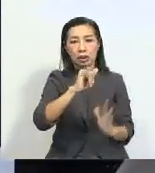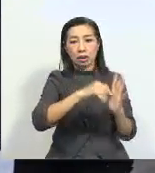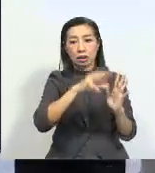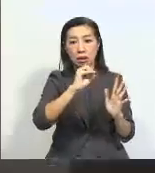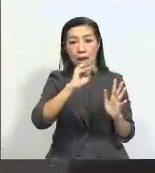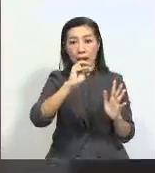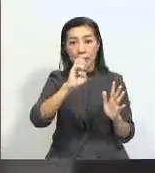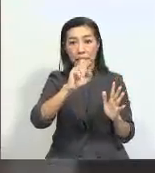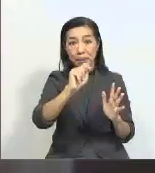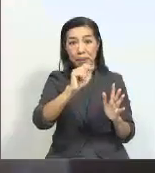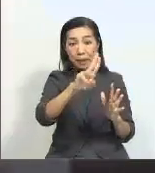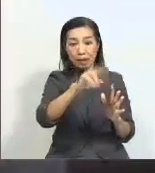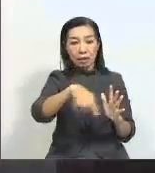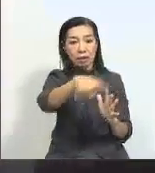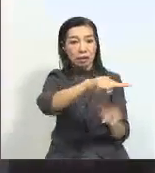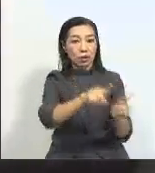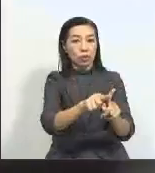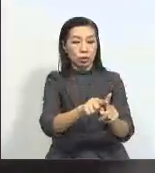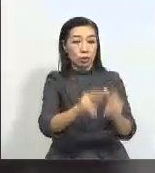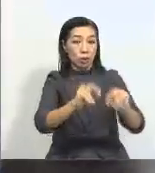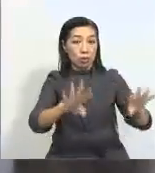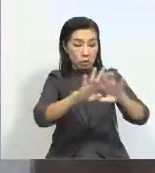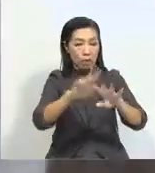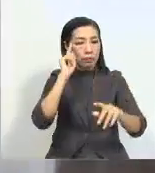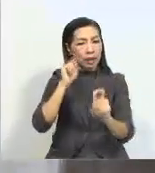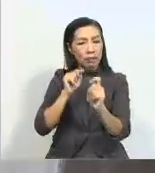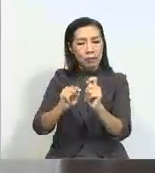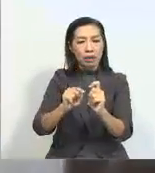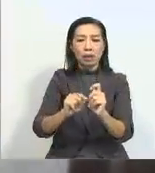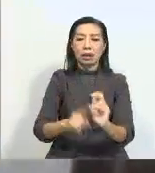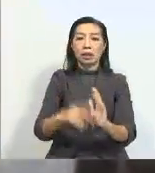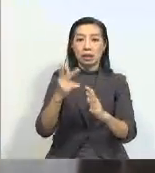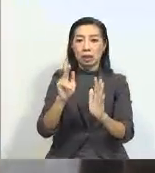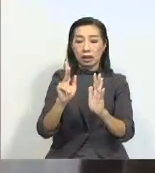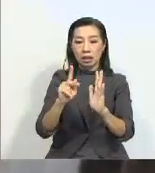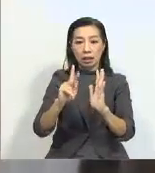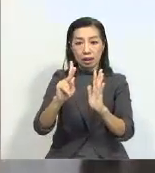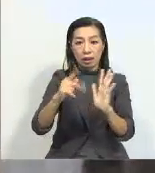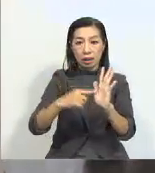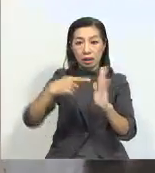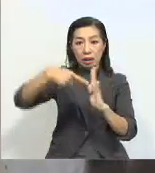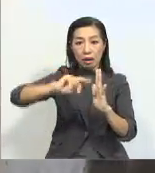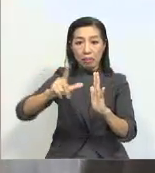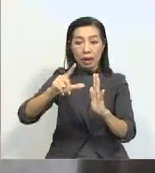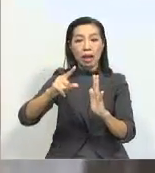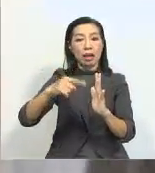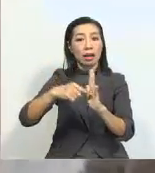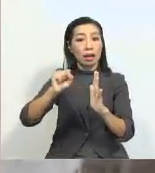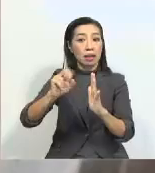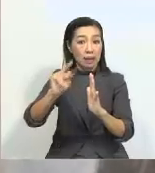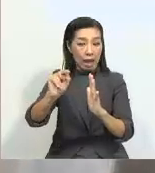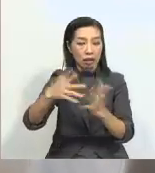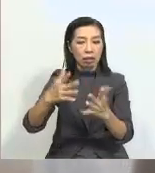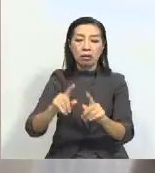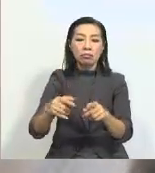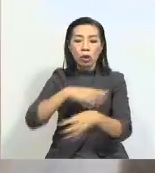ำแพงแสนจังหวัดนครปฐมไปพร้อมกับปลัดอำเภอกำแพงแสนประมงจังหวัดปศุสัตว์จังหวัดรวมไปถึงหน่วยงานที่เกี่ยวข้องนะคะเข้าไปดู